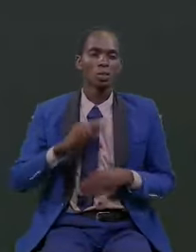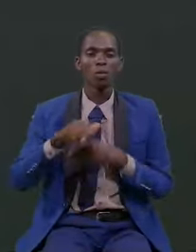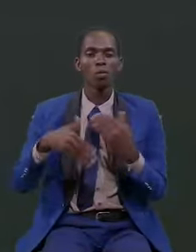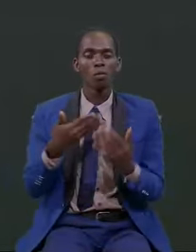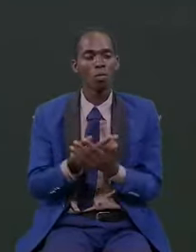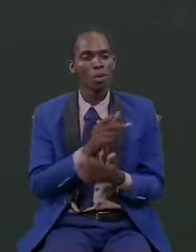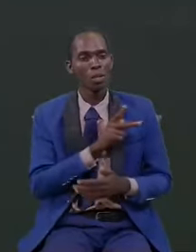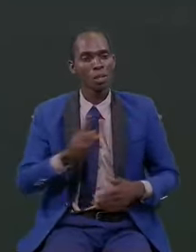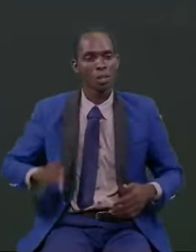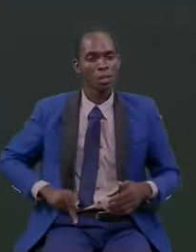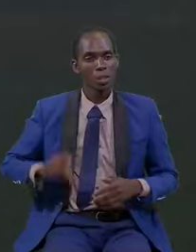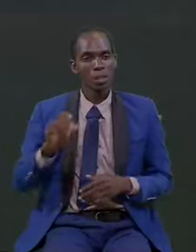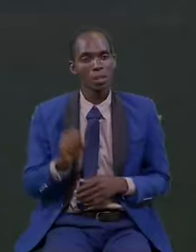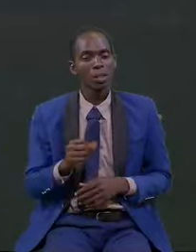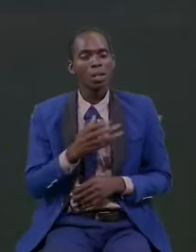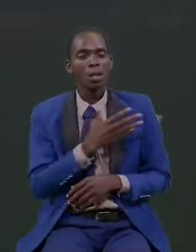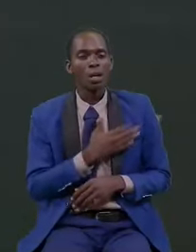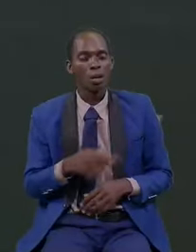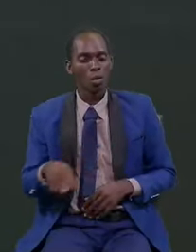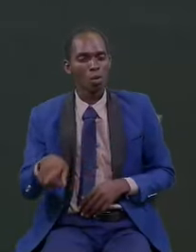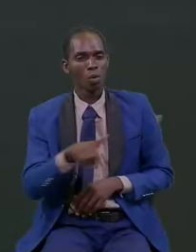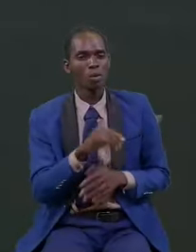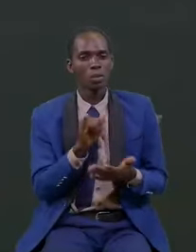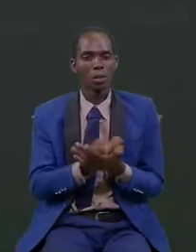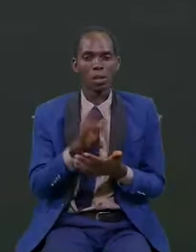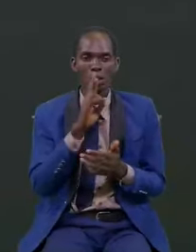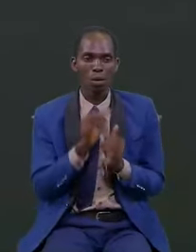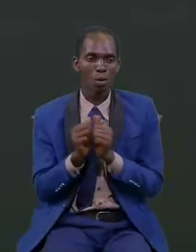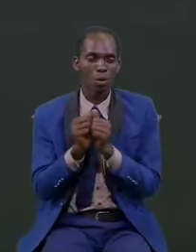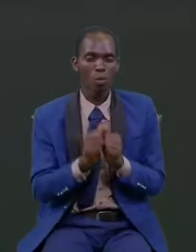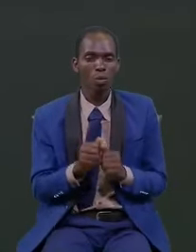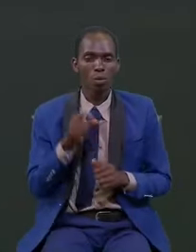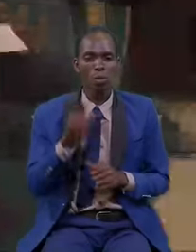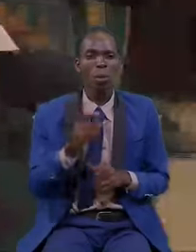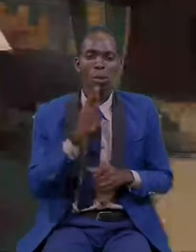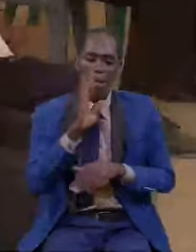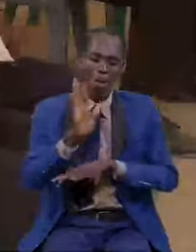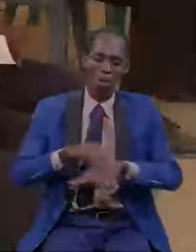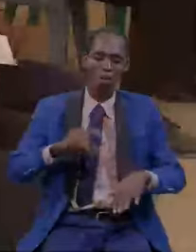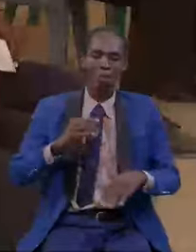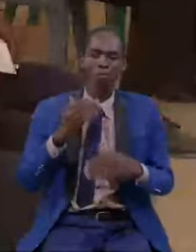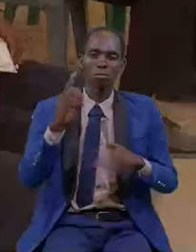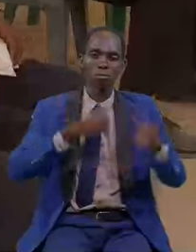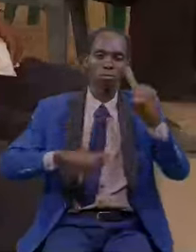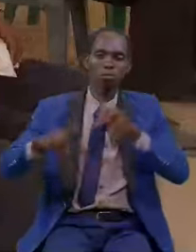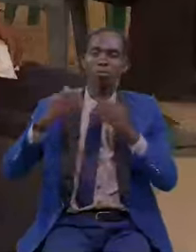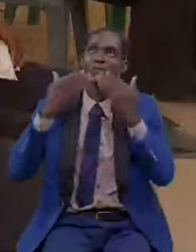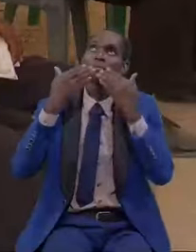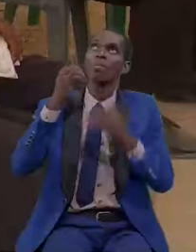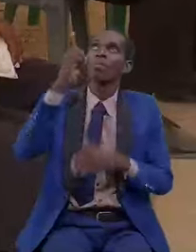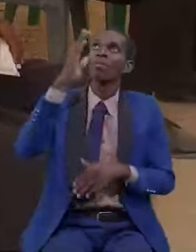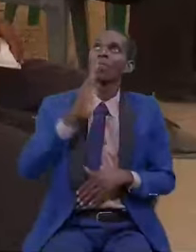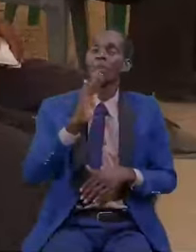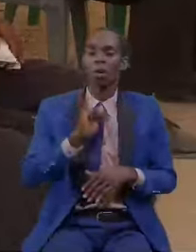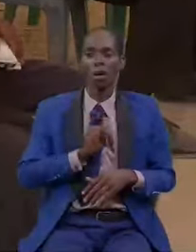les appelés, les élus, Dieu merci, je suis appelé,